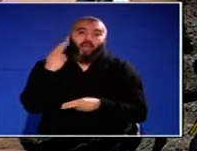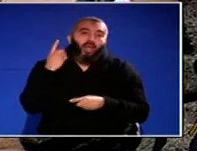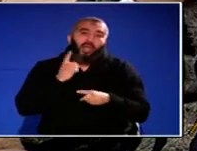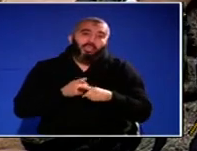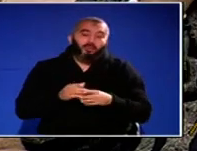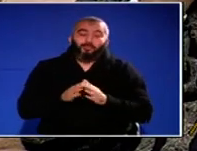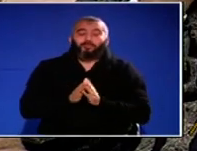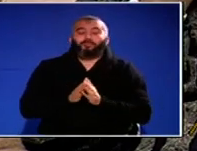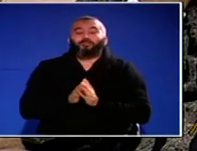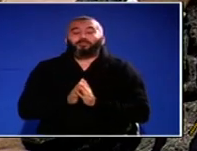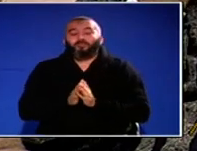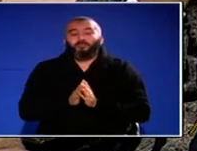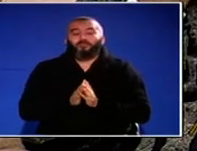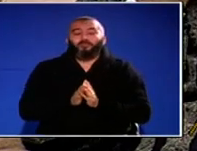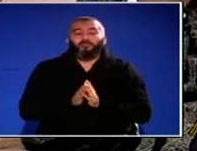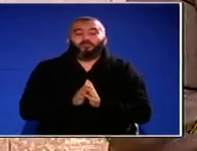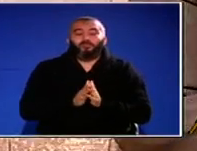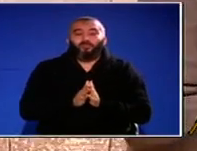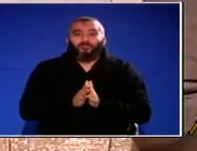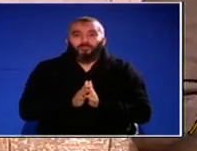خلاص حاضر شيخنا حاضر.